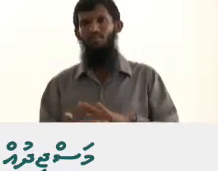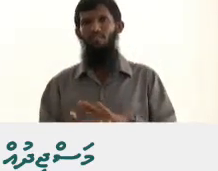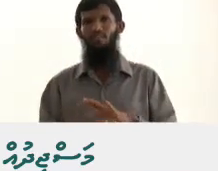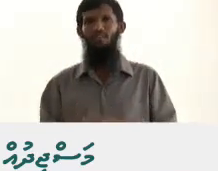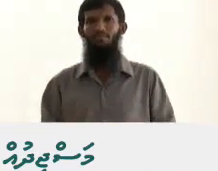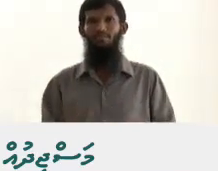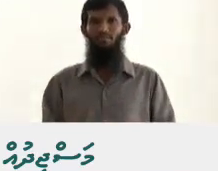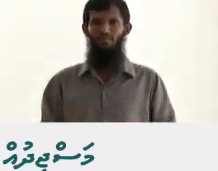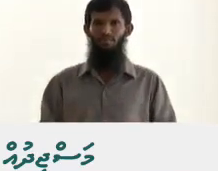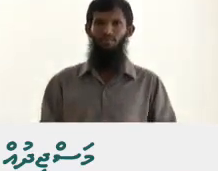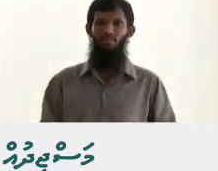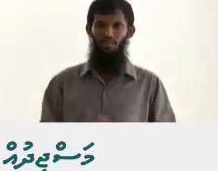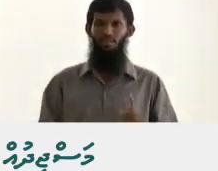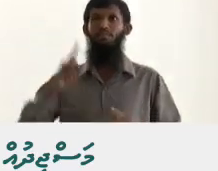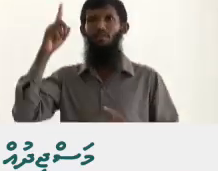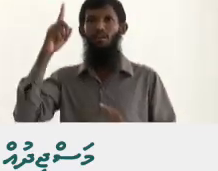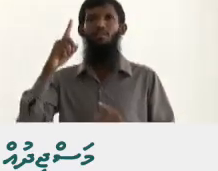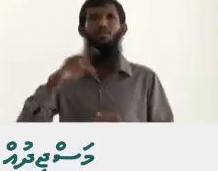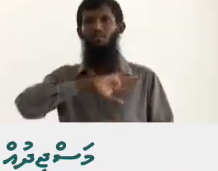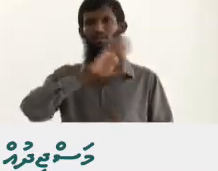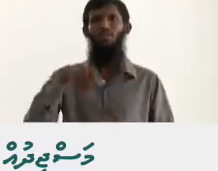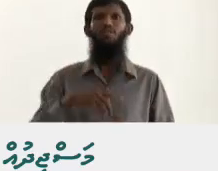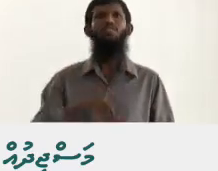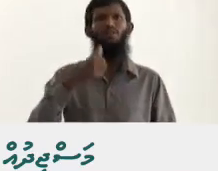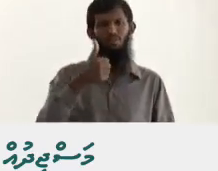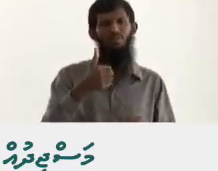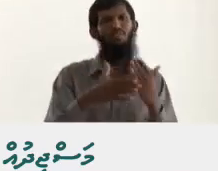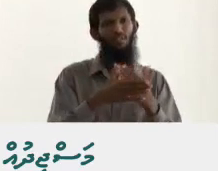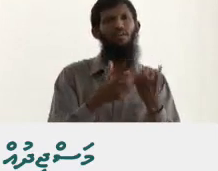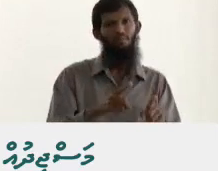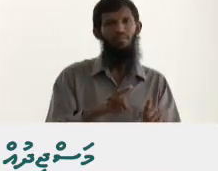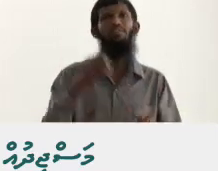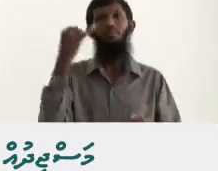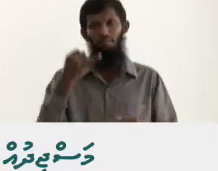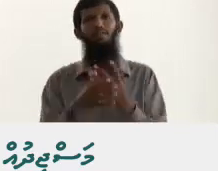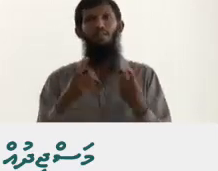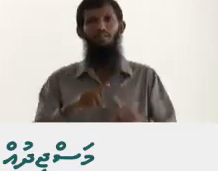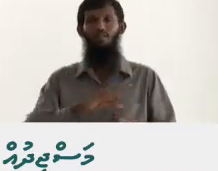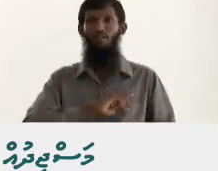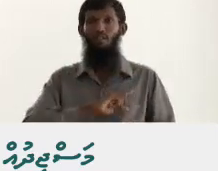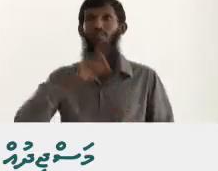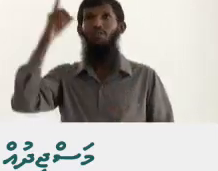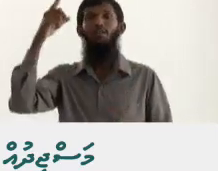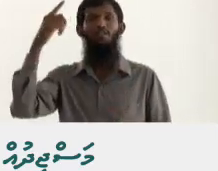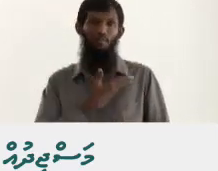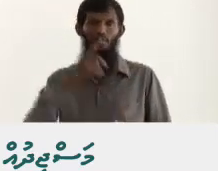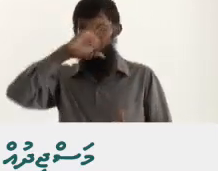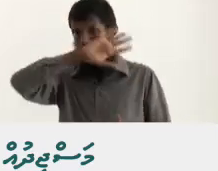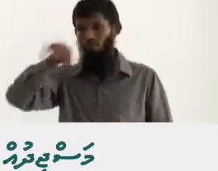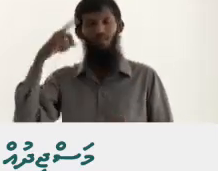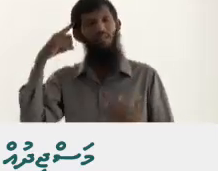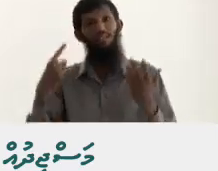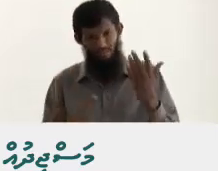adin ubaagutai hewgoy medwar kurabba ki man raskalaange tiyabba mihun imtihanu kurabba goy